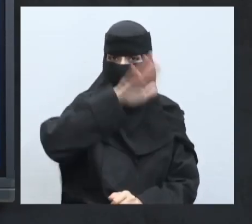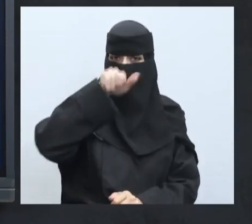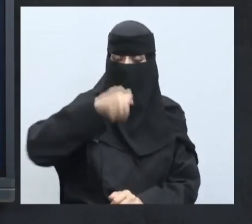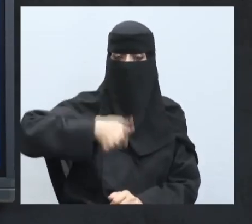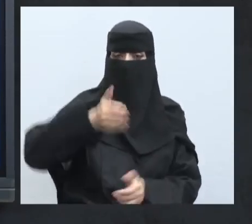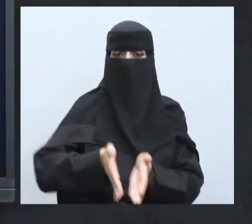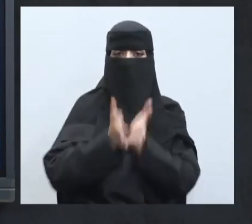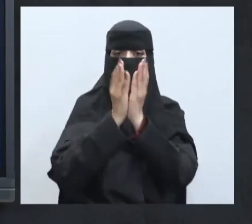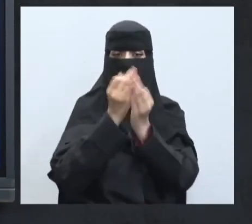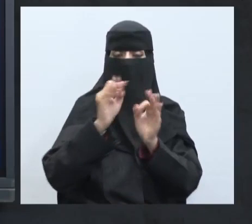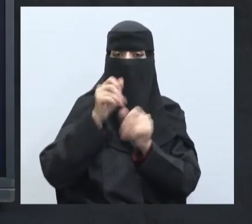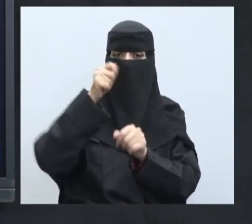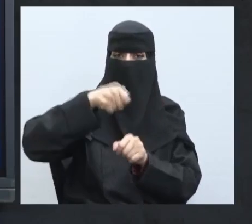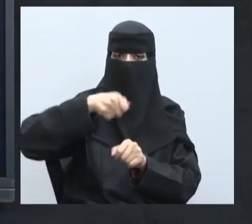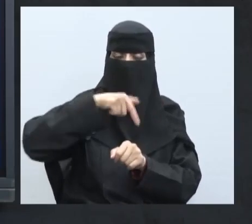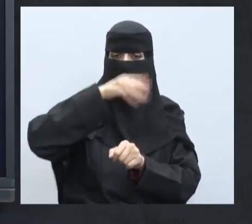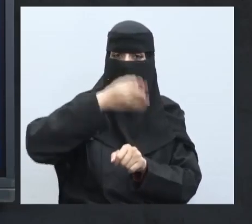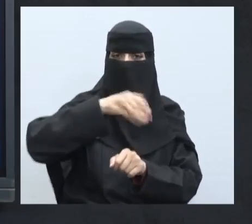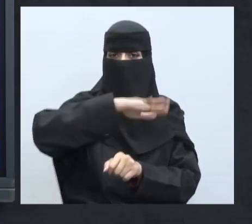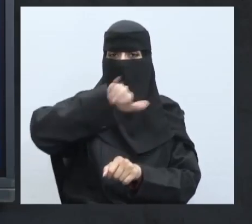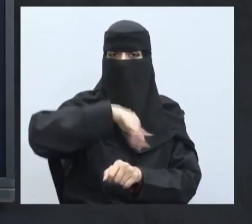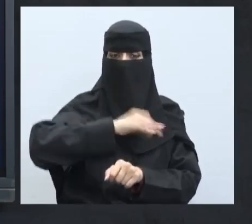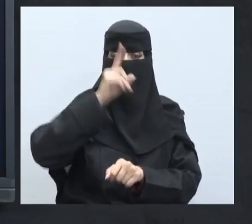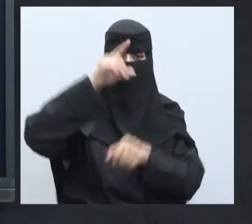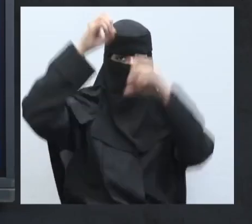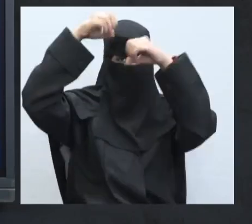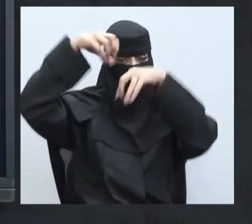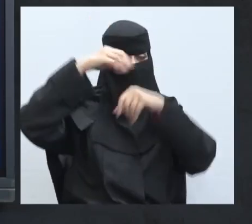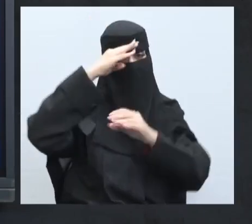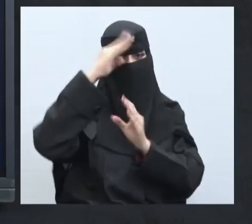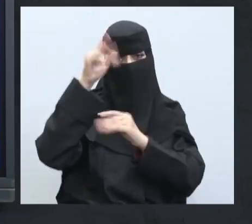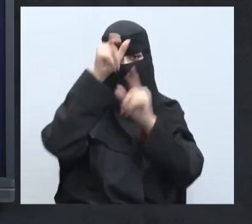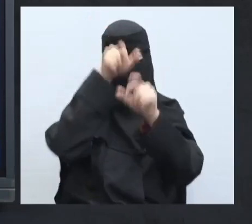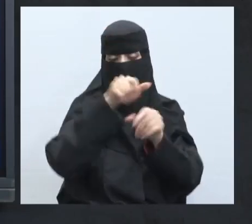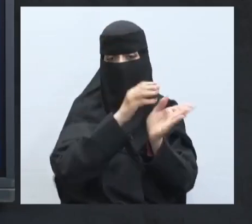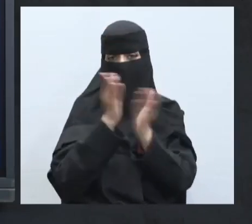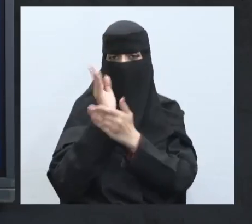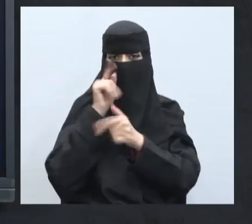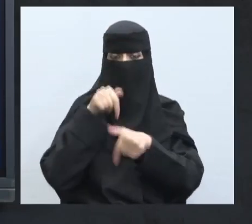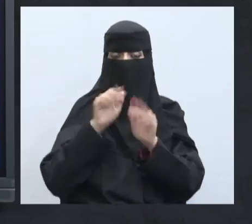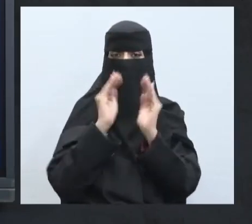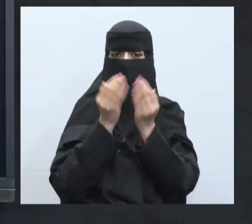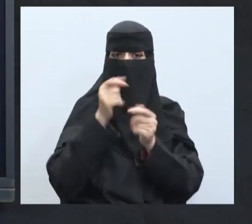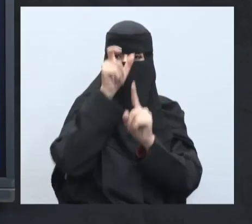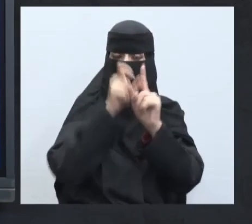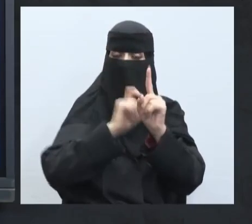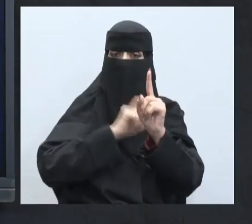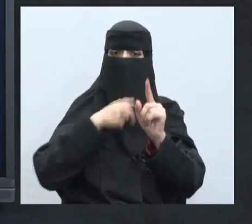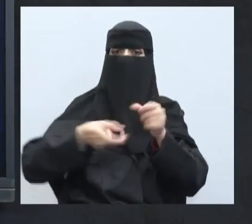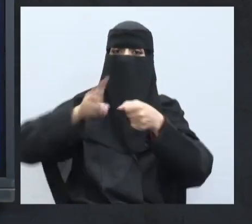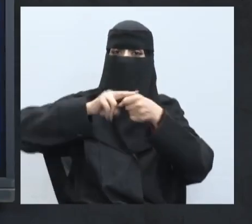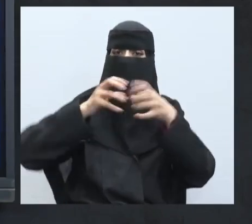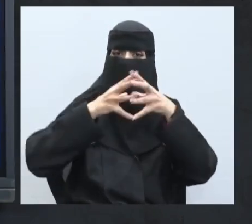وازكى السلام السلام عليكم ورحمه الله وبركاته واهلا وسهلا بكم اعزائي طلابا وطالبات